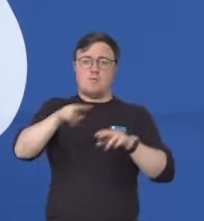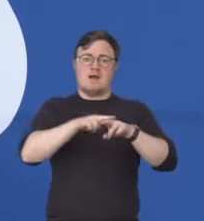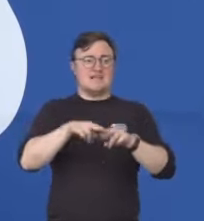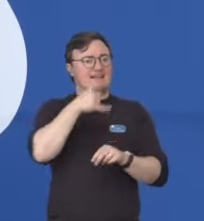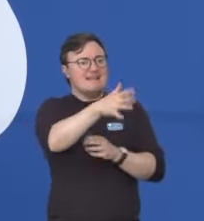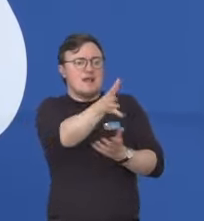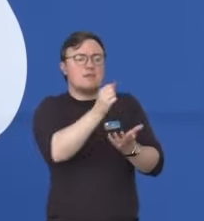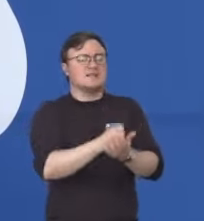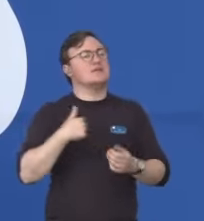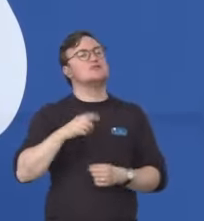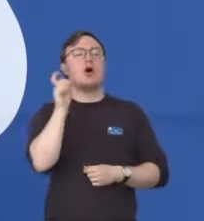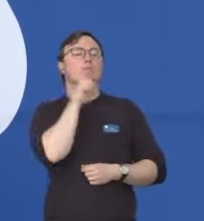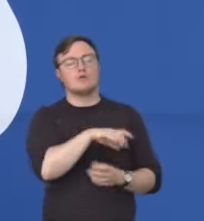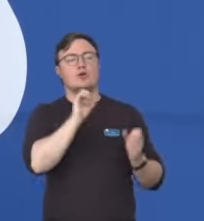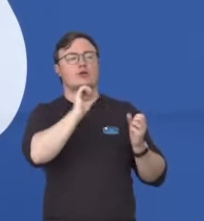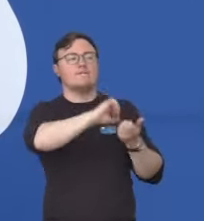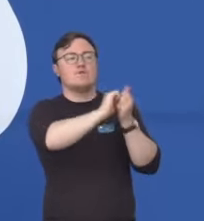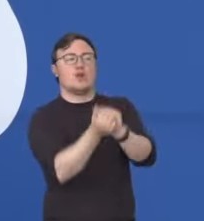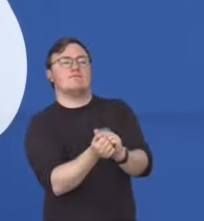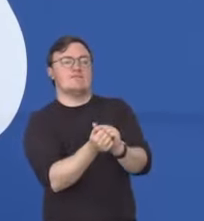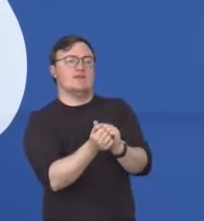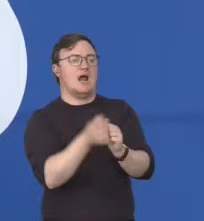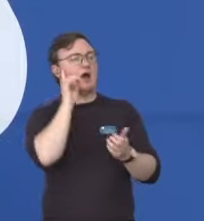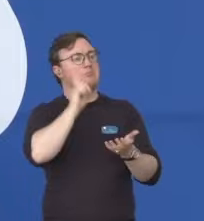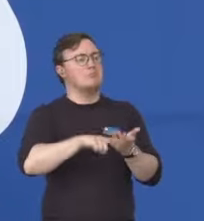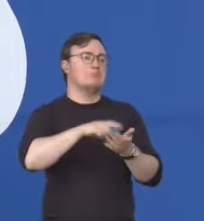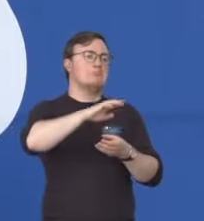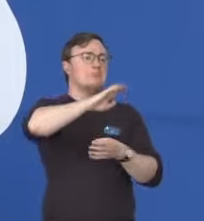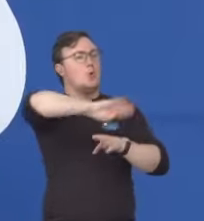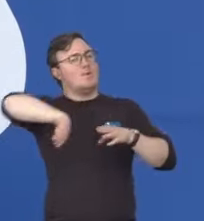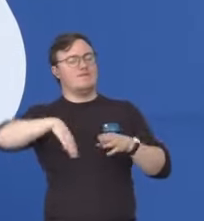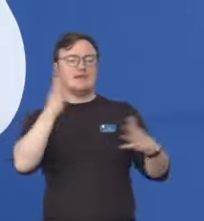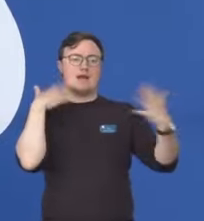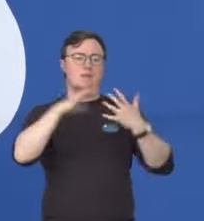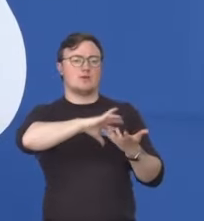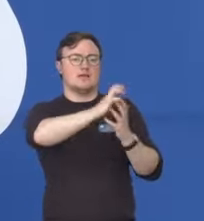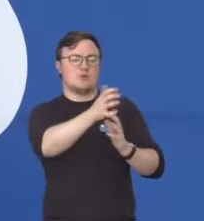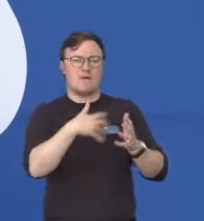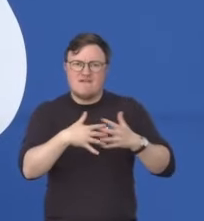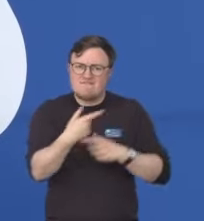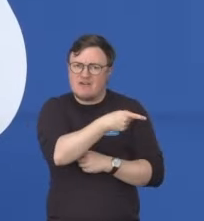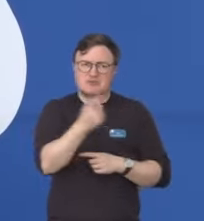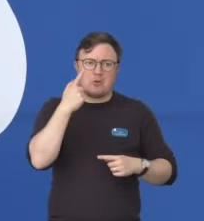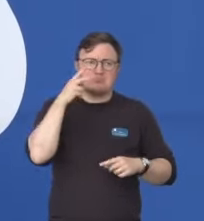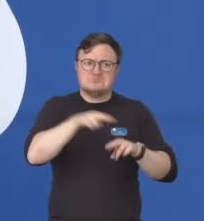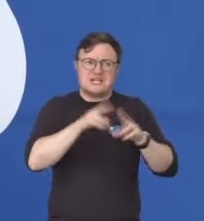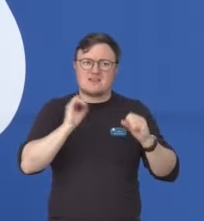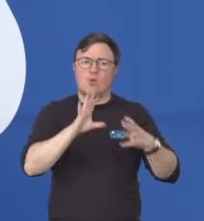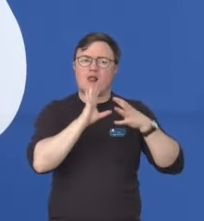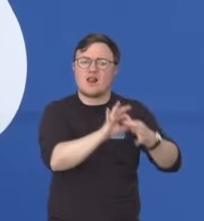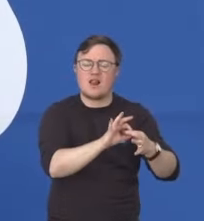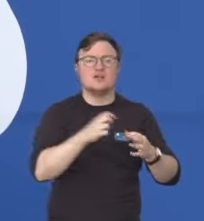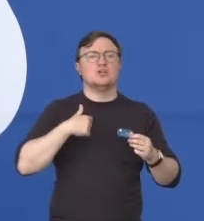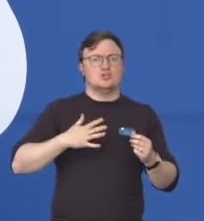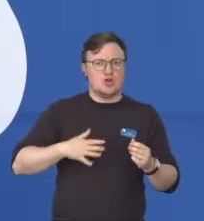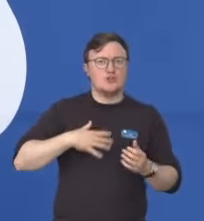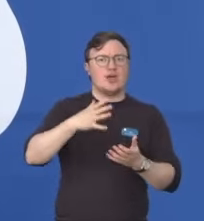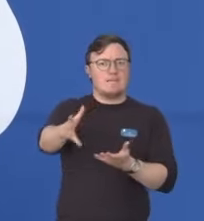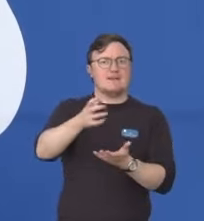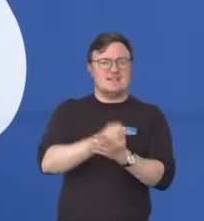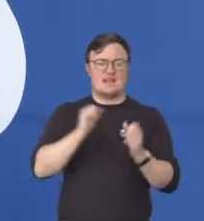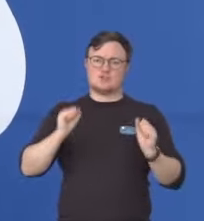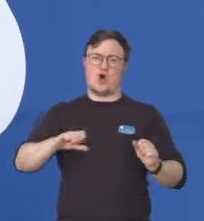faktiskt se den förändringen som krävs för att vi ska liksom undvika en klimatkatastrof? Så jag tycker att partierna behöver vara självkritiska